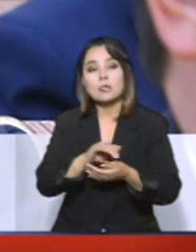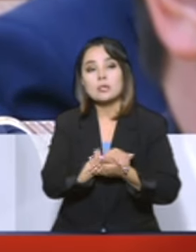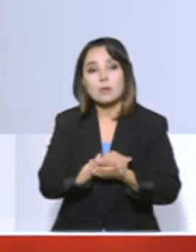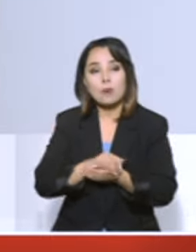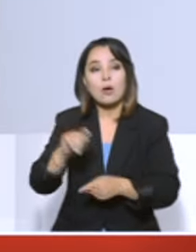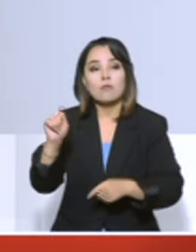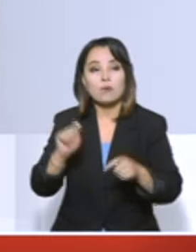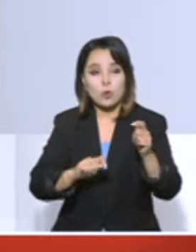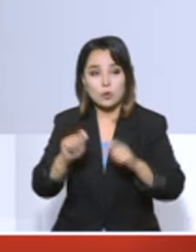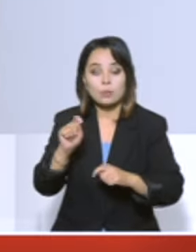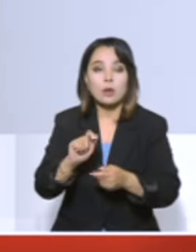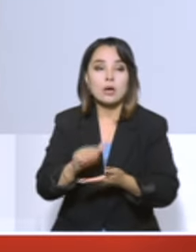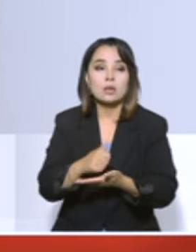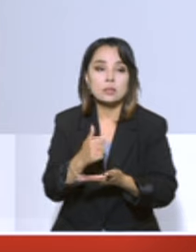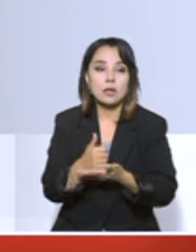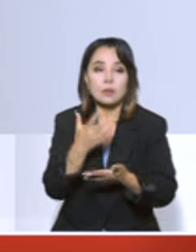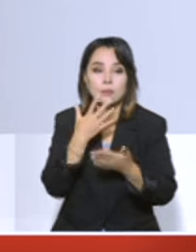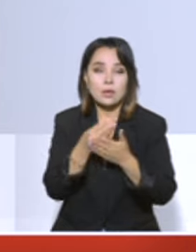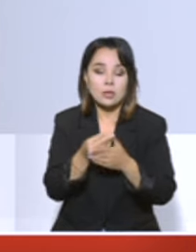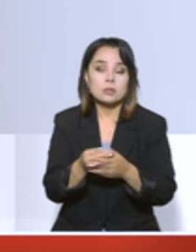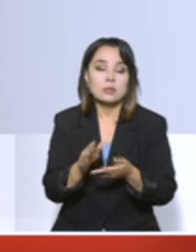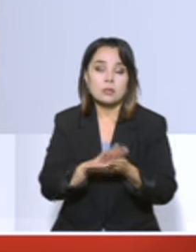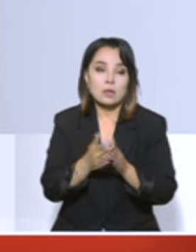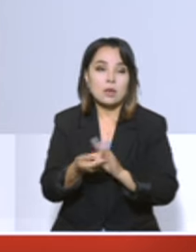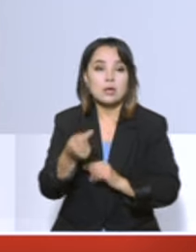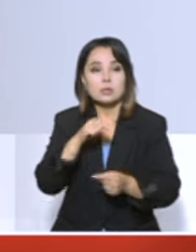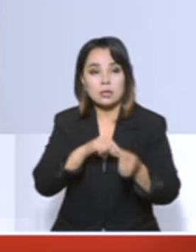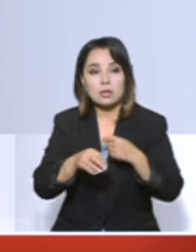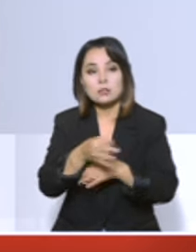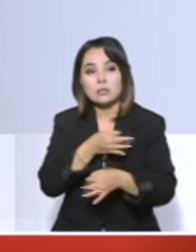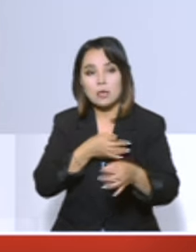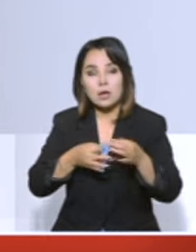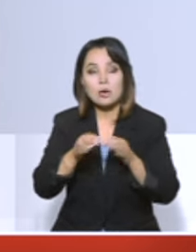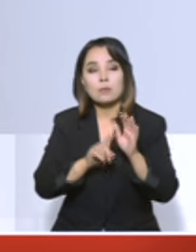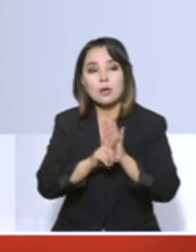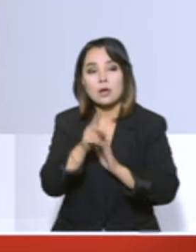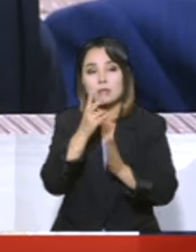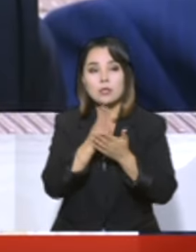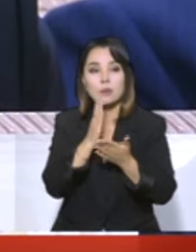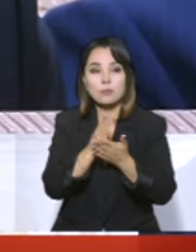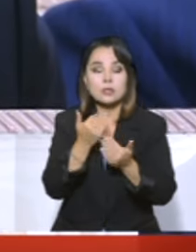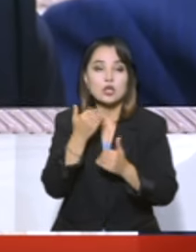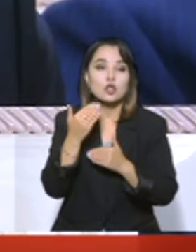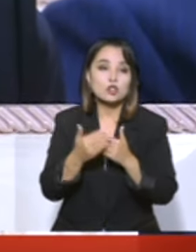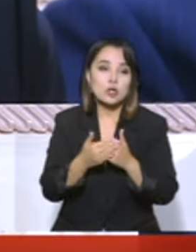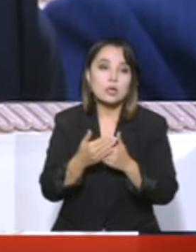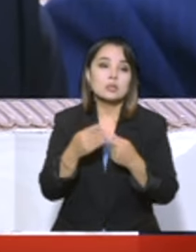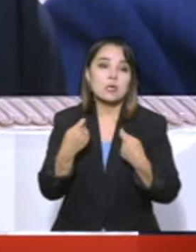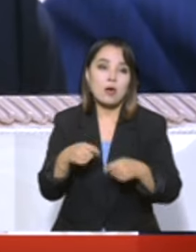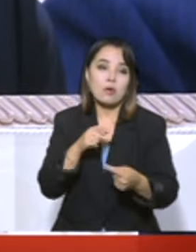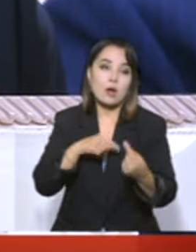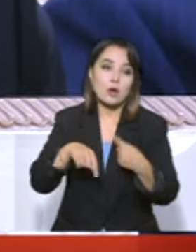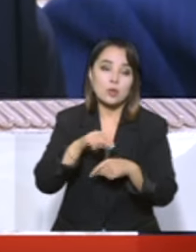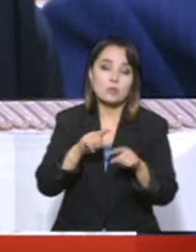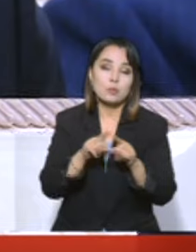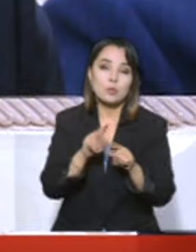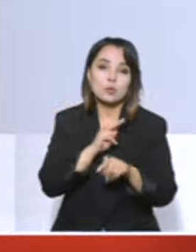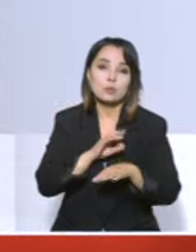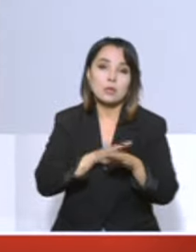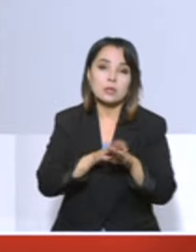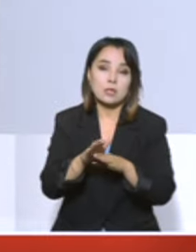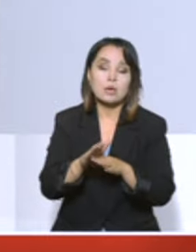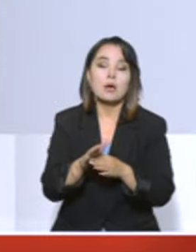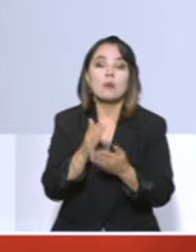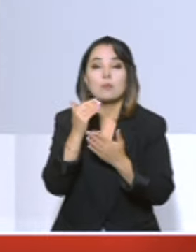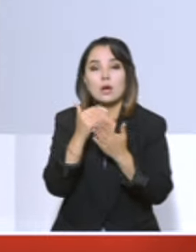ынтымақтастық форумын өңір басшыларының кеңесі ретінде қайта құрылымдау туралы бастама көтерілді. Таяу келешекте өздері тауар айналымын ұлғайтуды көздейтін